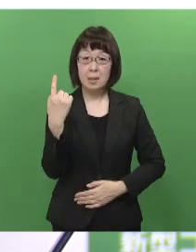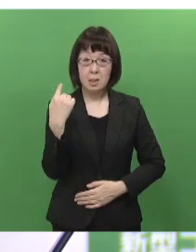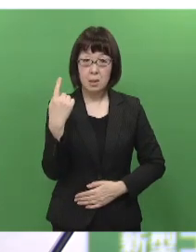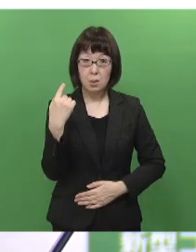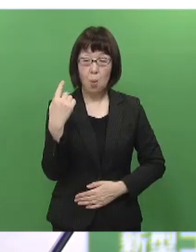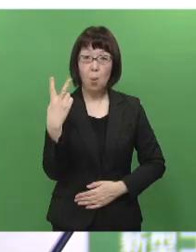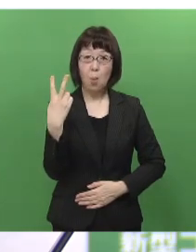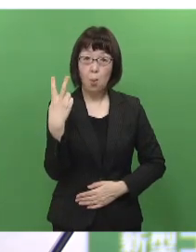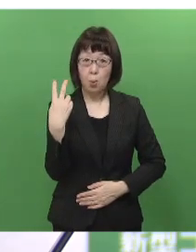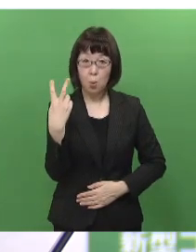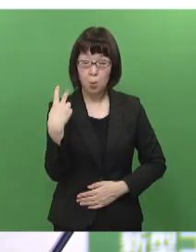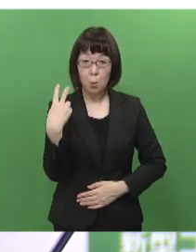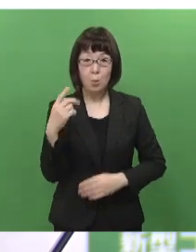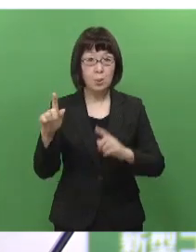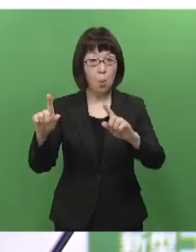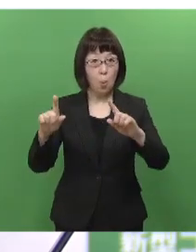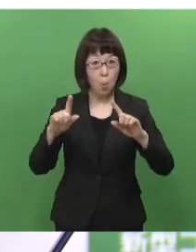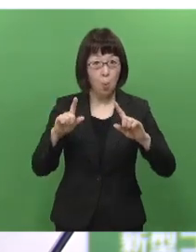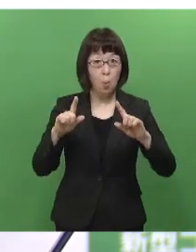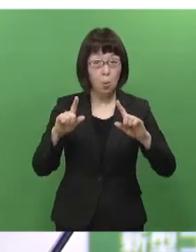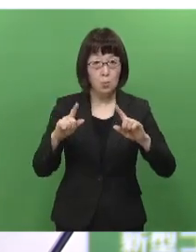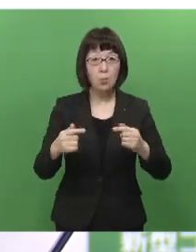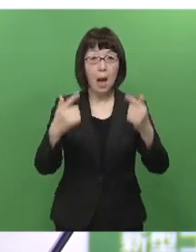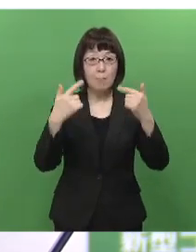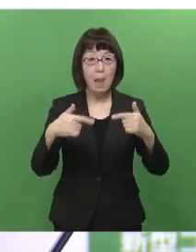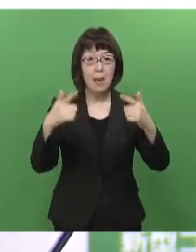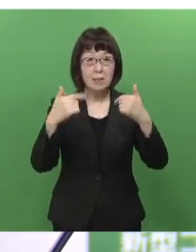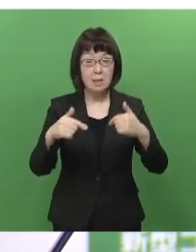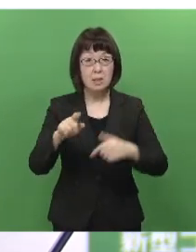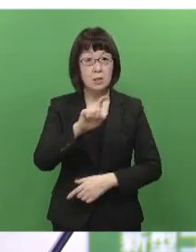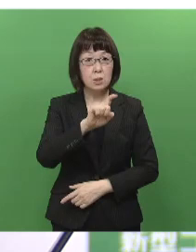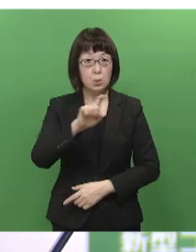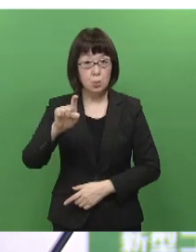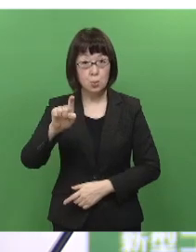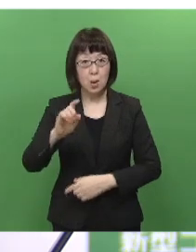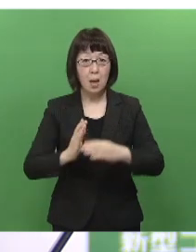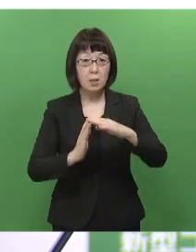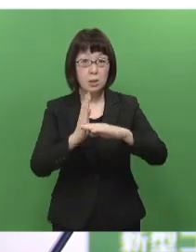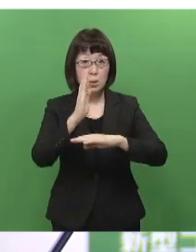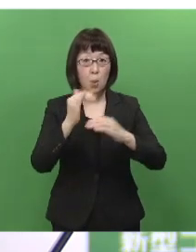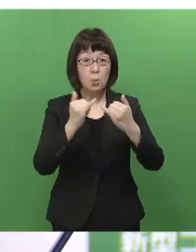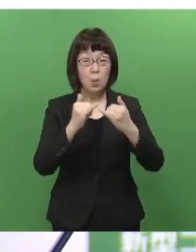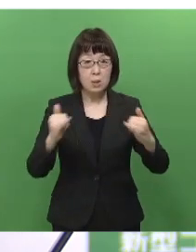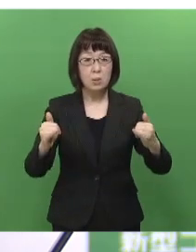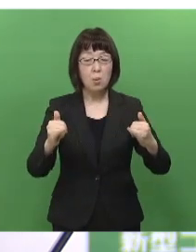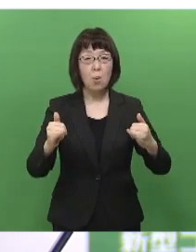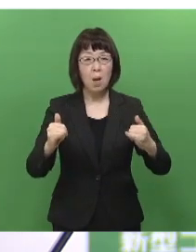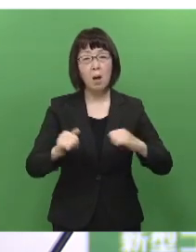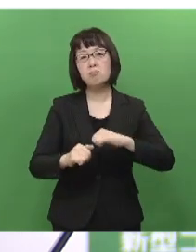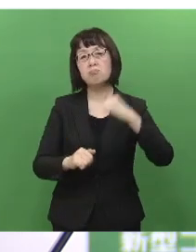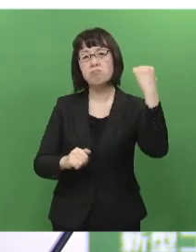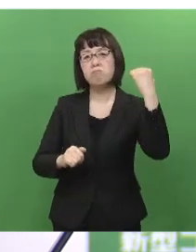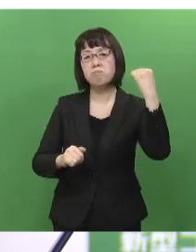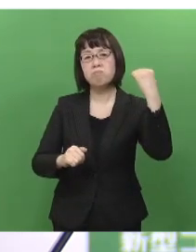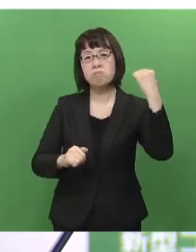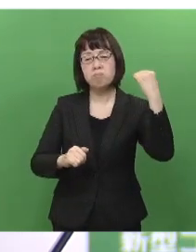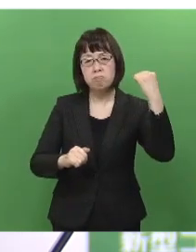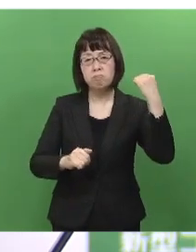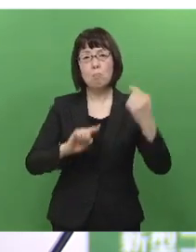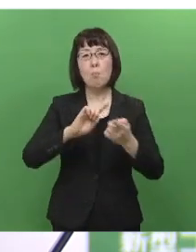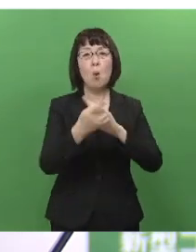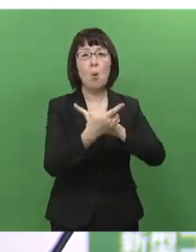昨日おとといの報告では毎日10を超えるケースでそれが出てきているということであります